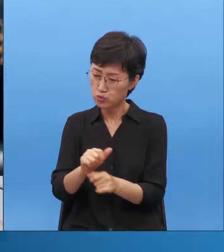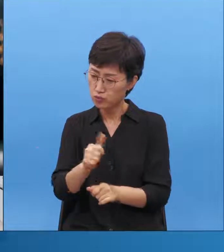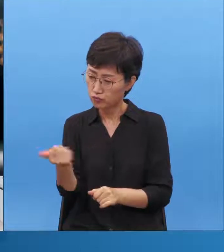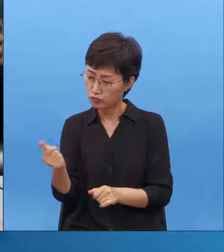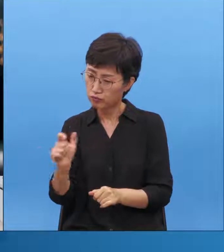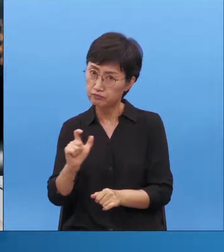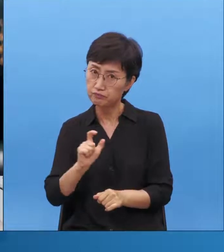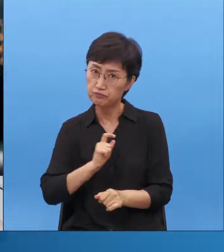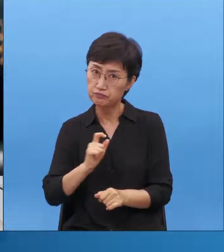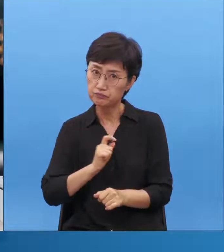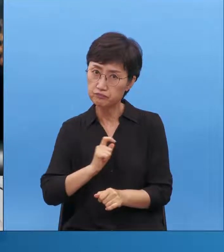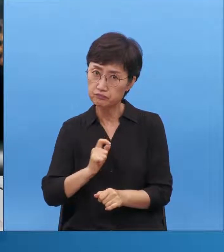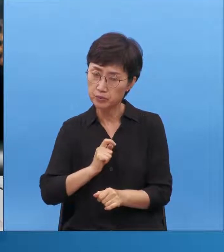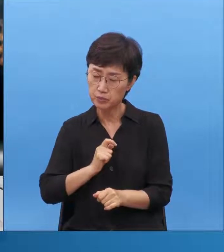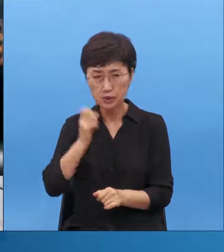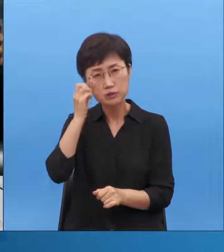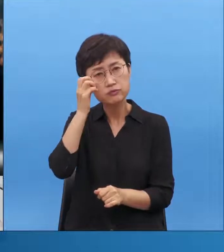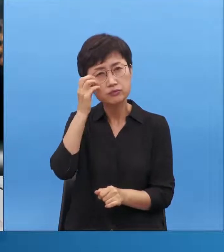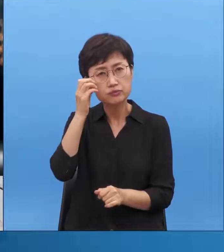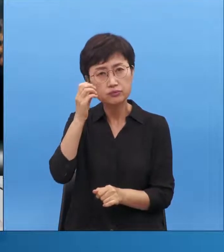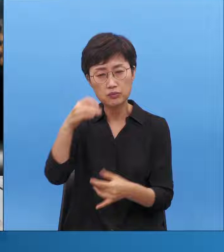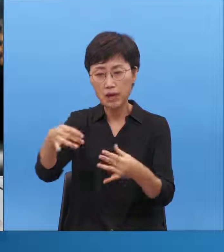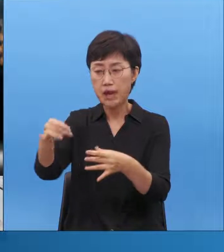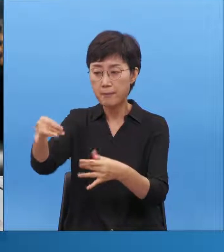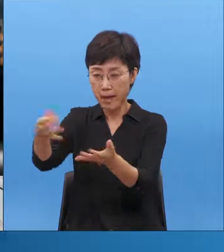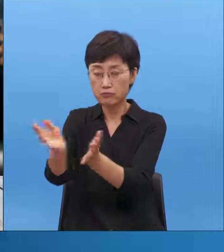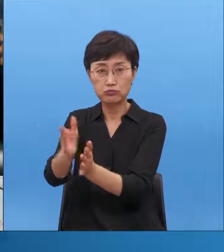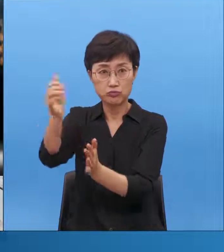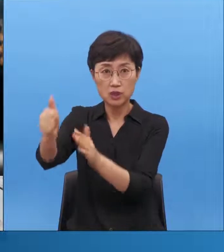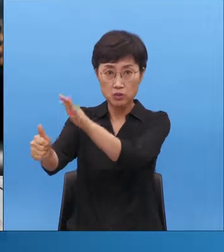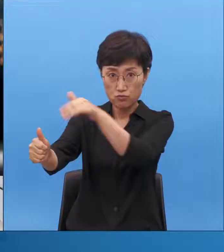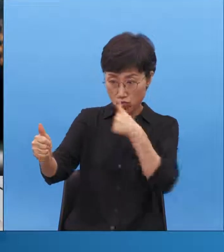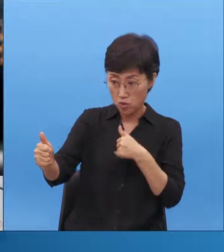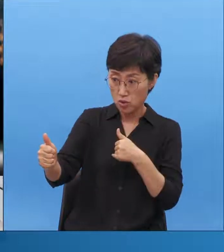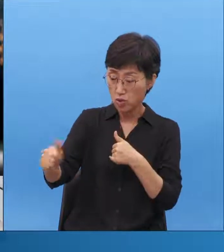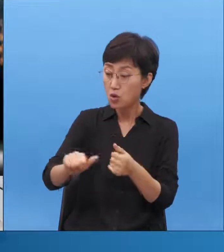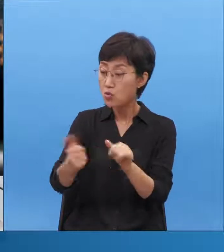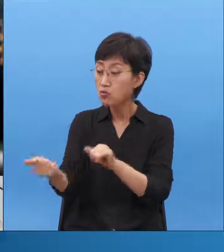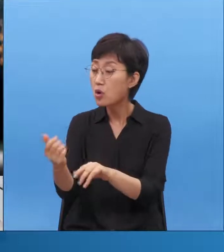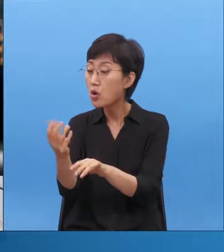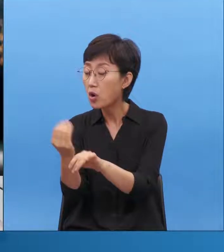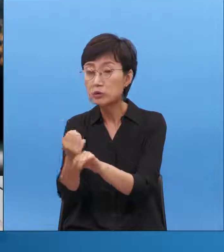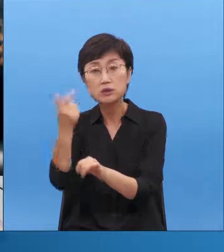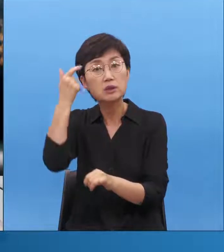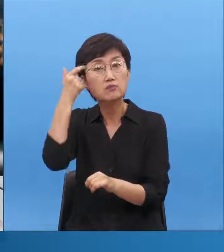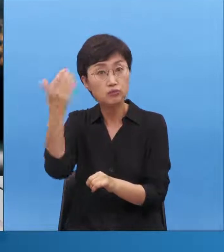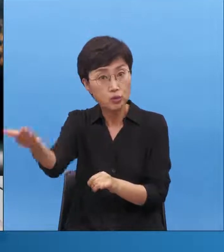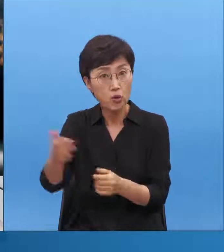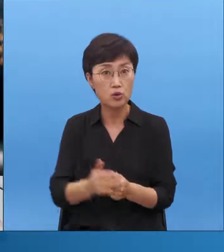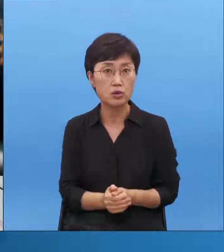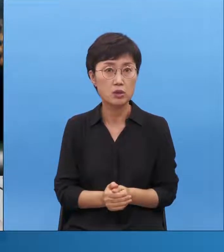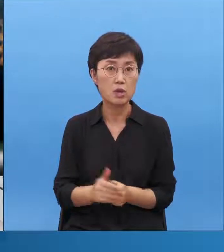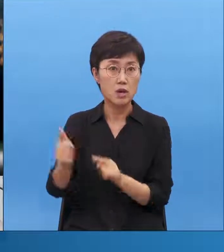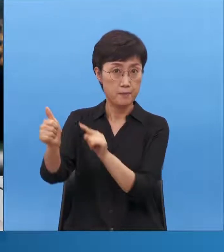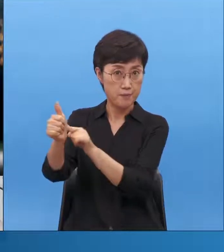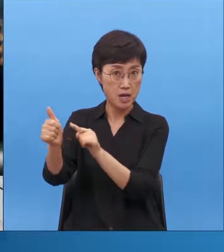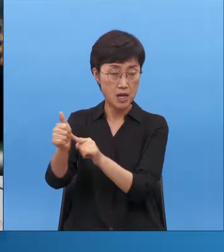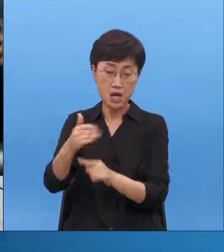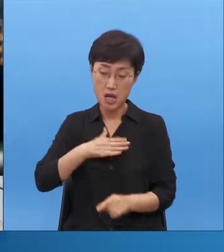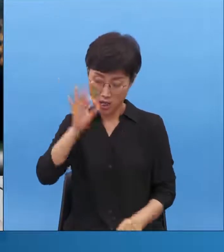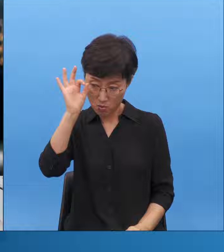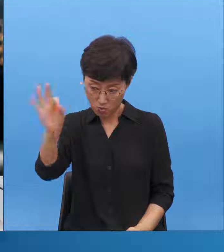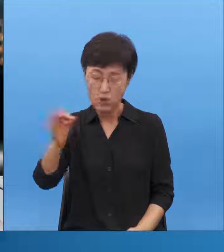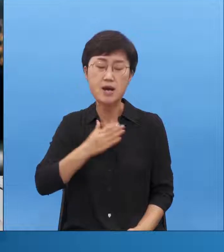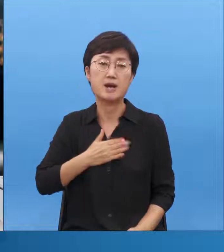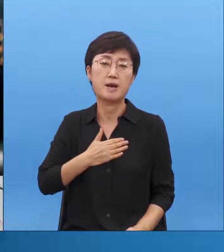벌써 죽었을까 하고 이상히 여겨 백부장을 불러 죽은 지가 오래냐 묻고 백부장이